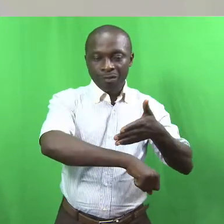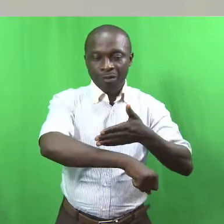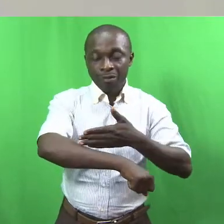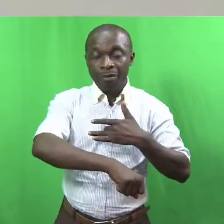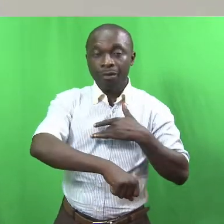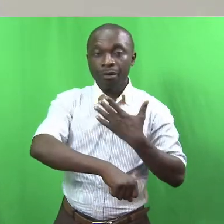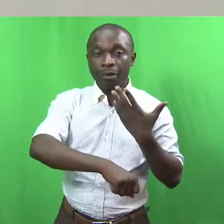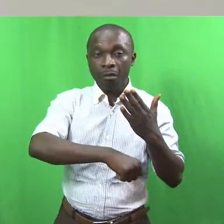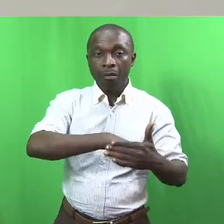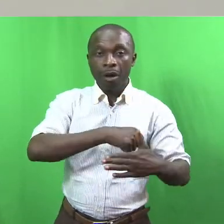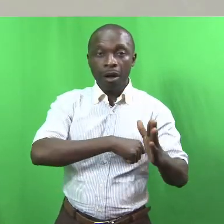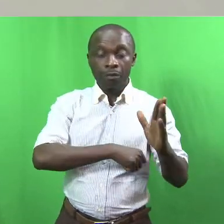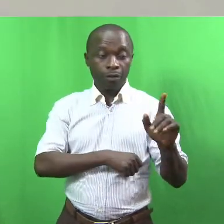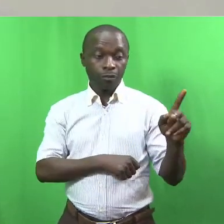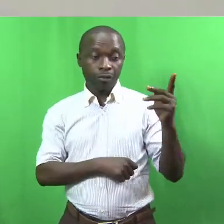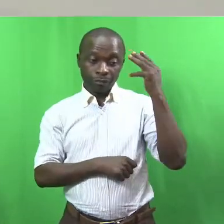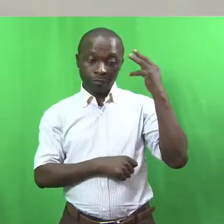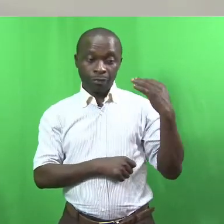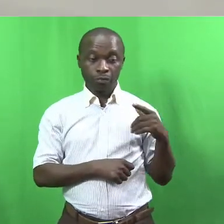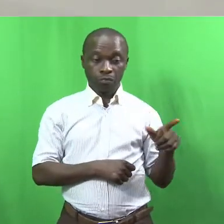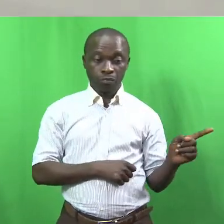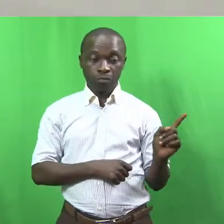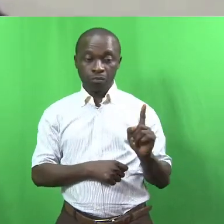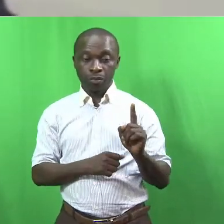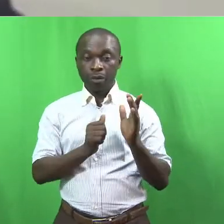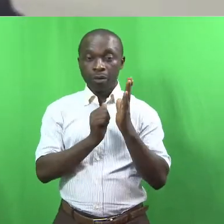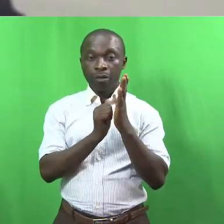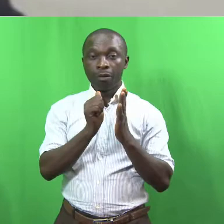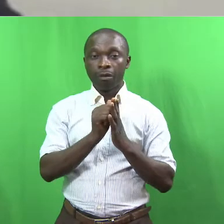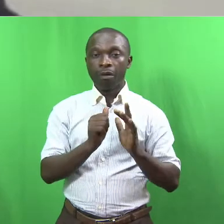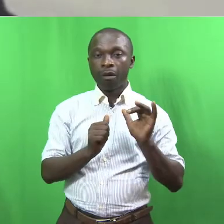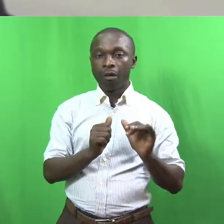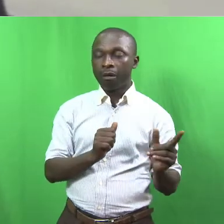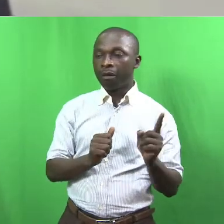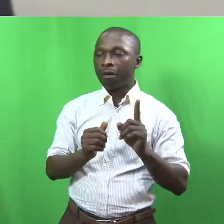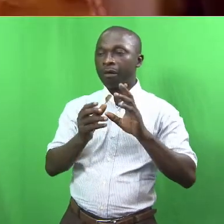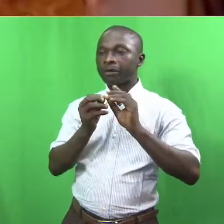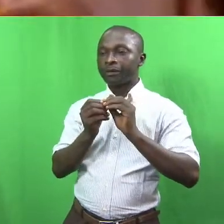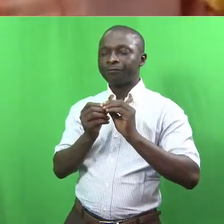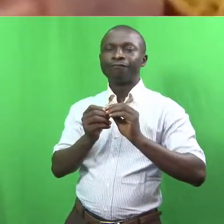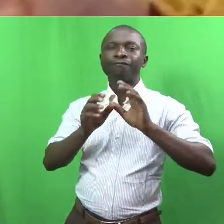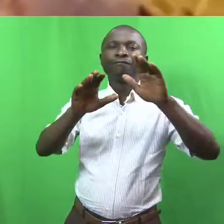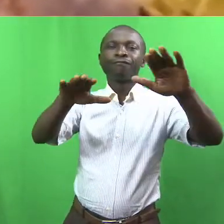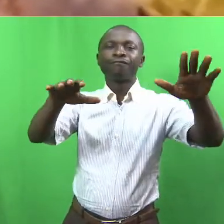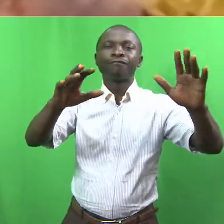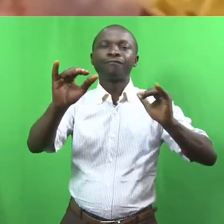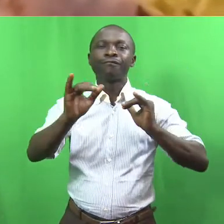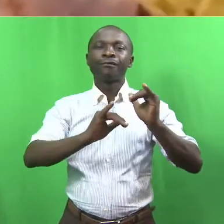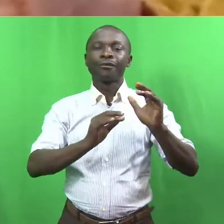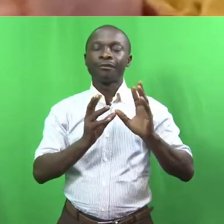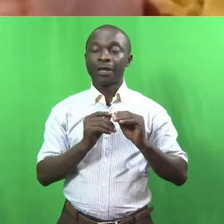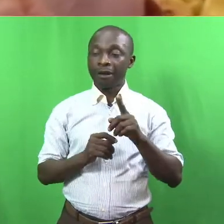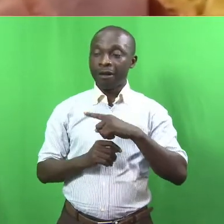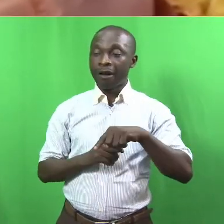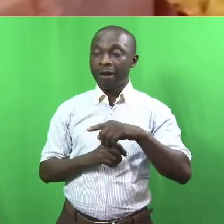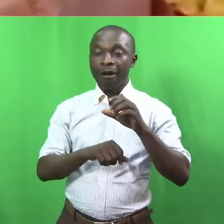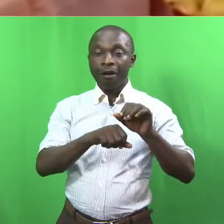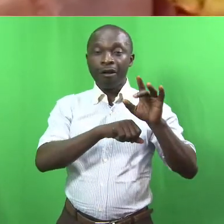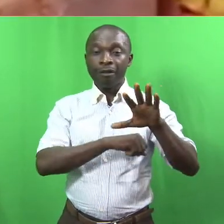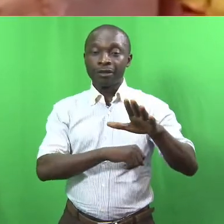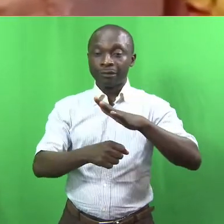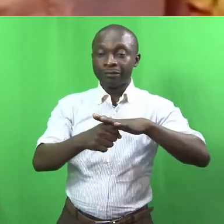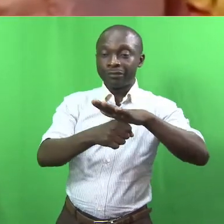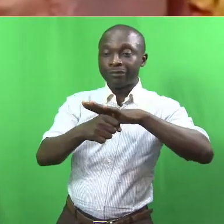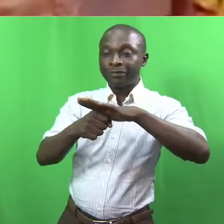l'administration territoriale, Paul Attingandi, a tenu un point de presse dans lequel il a assuré que l'élection des conseillers régionaux s'est déroulée dans la